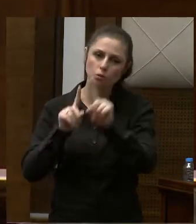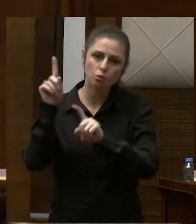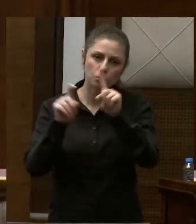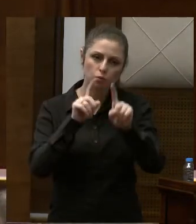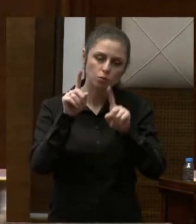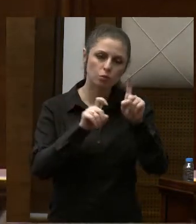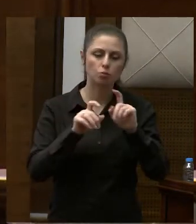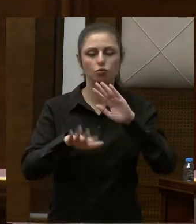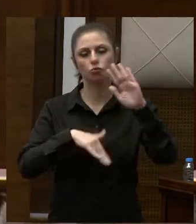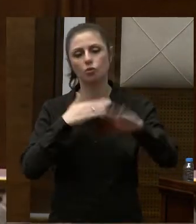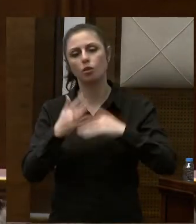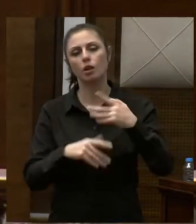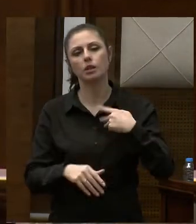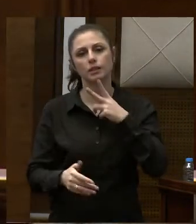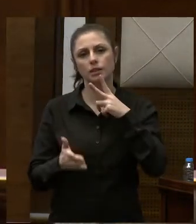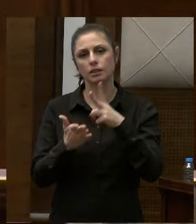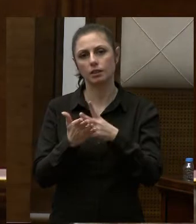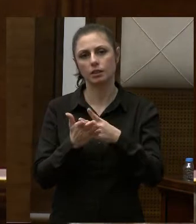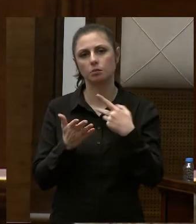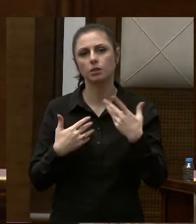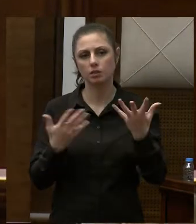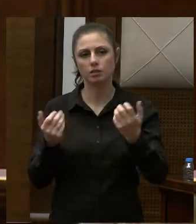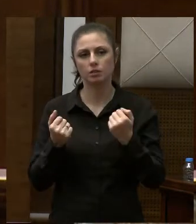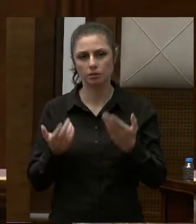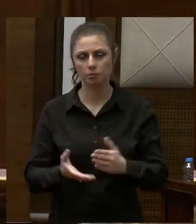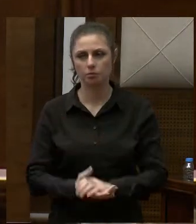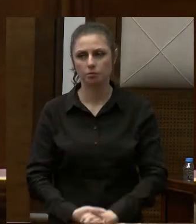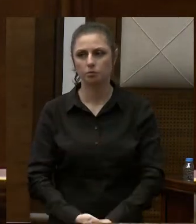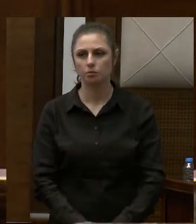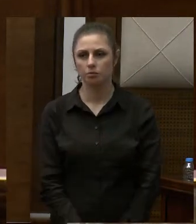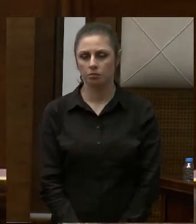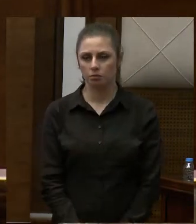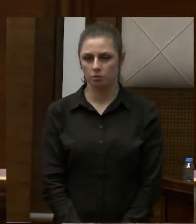varsa danışırız. Onun dışında herkes hukuki görevini yerine getirmelidir.